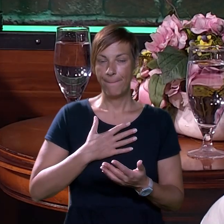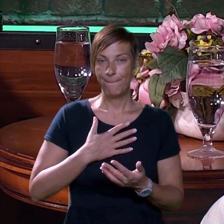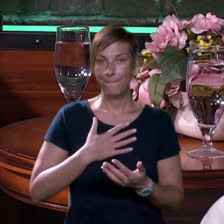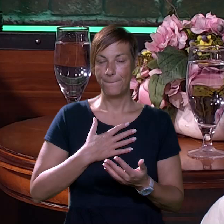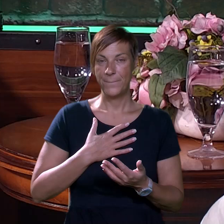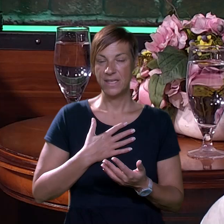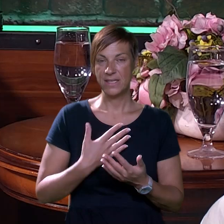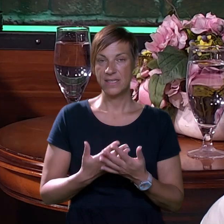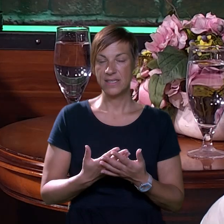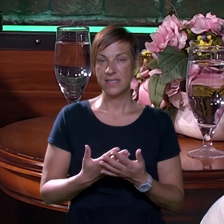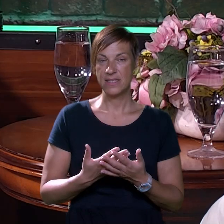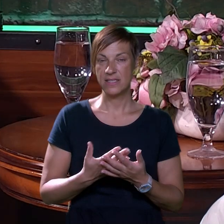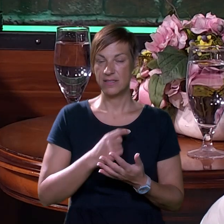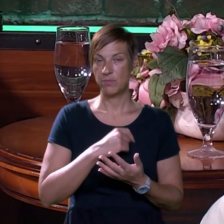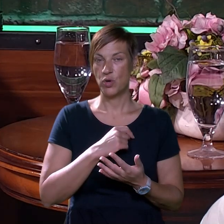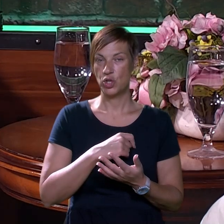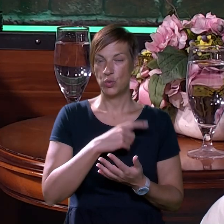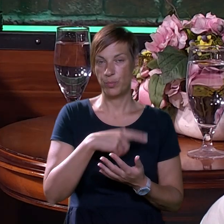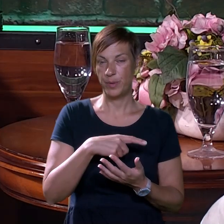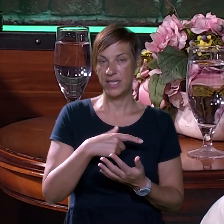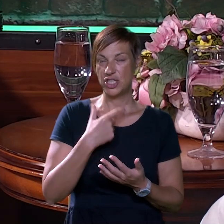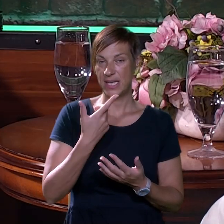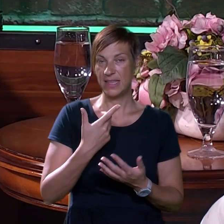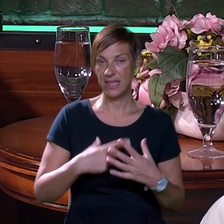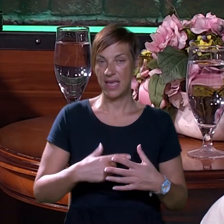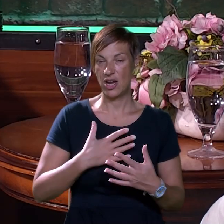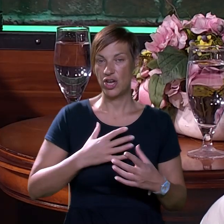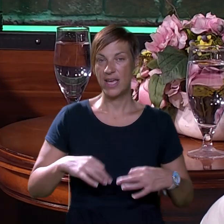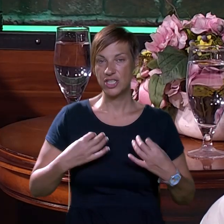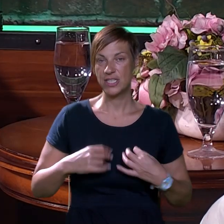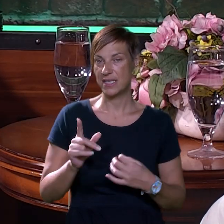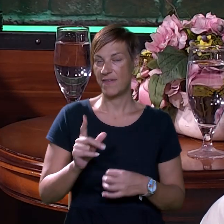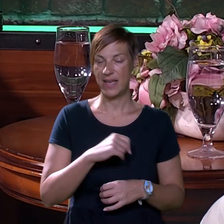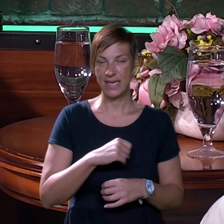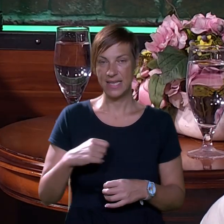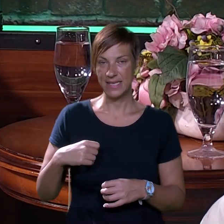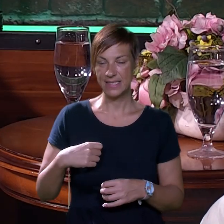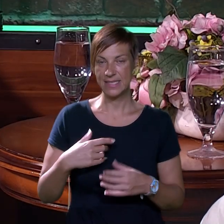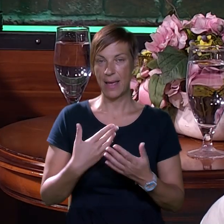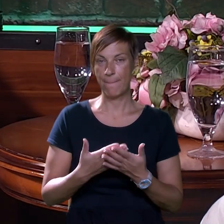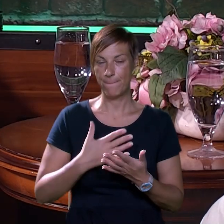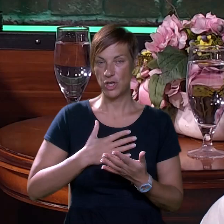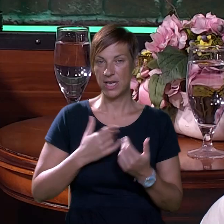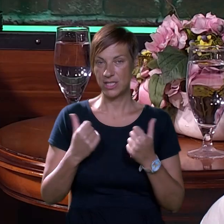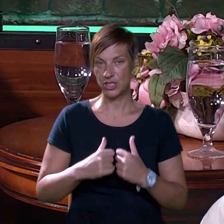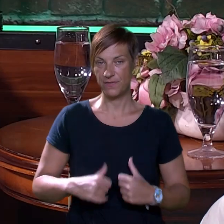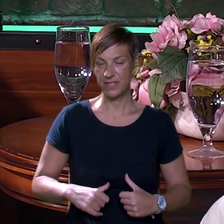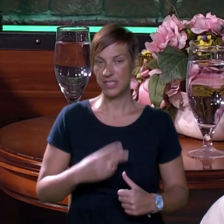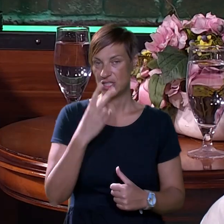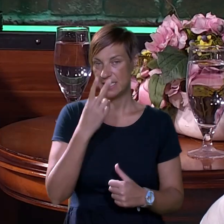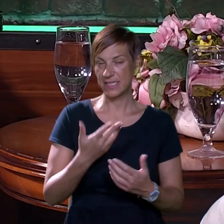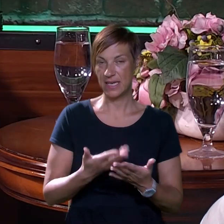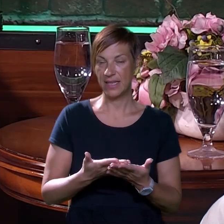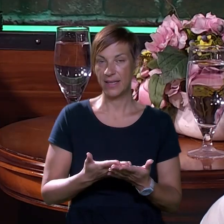smo trojedina bića, duha, duše i tijela. Naše zdravlje nije samo naš fizički